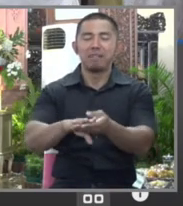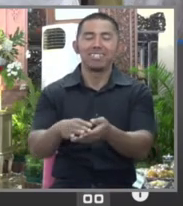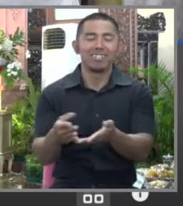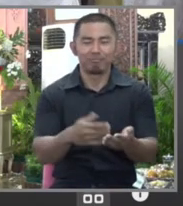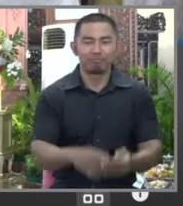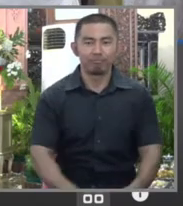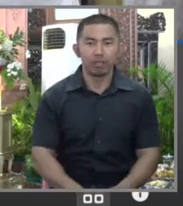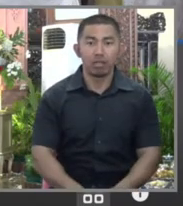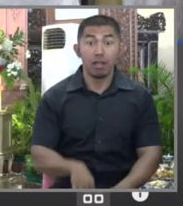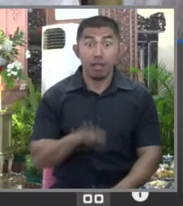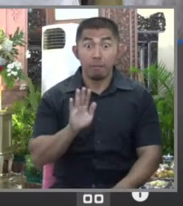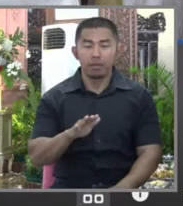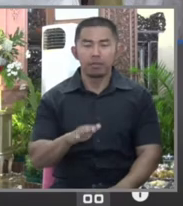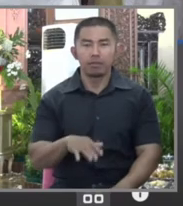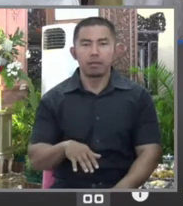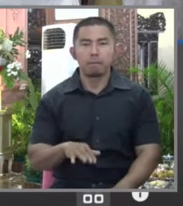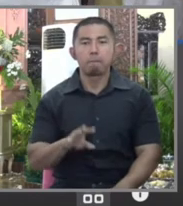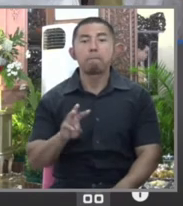Mas